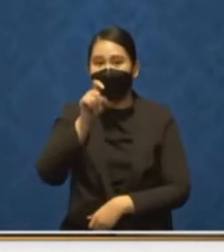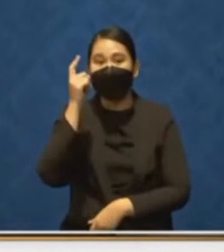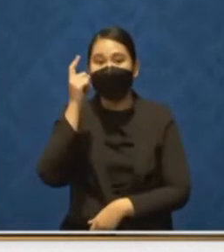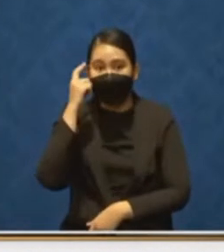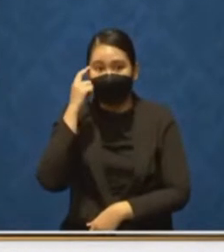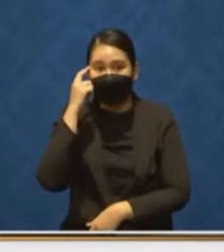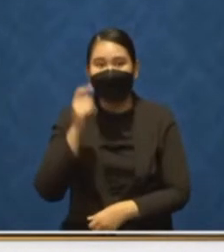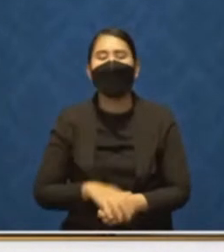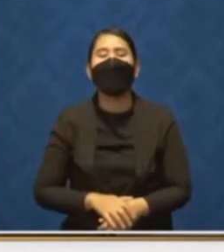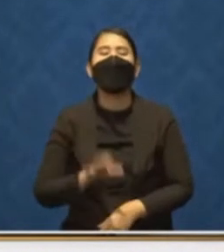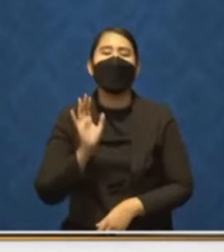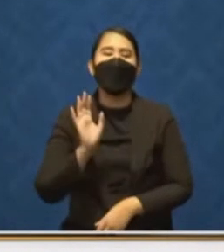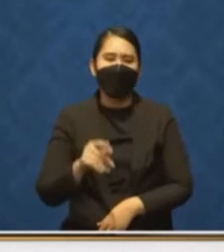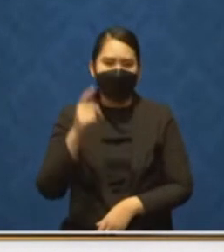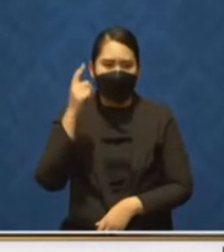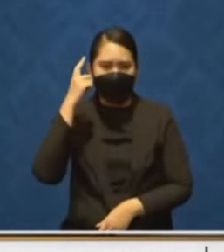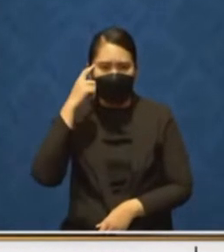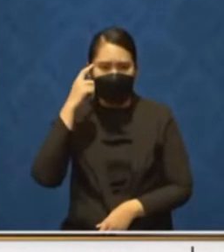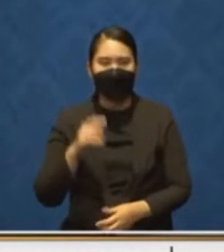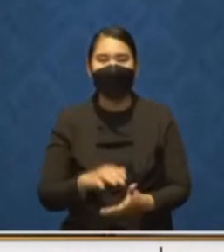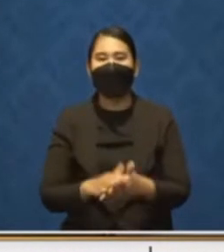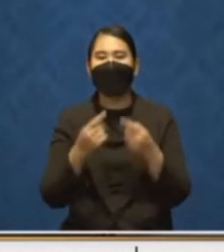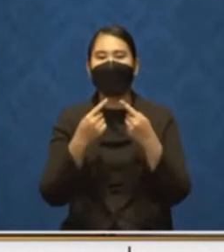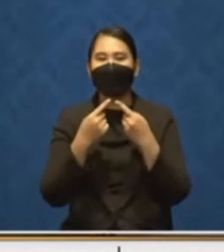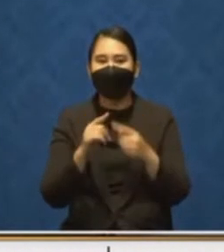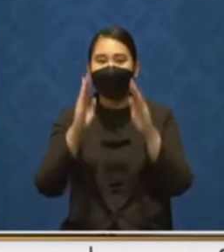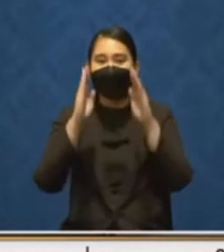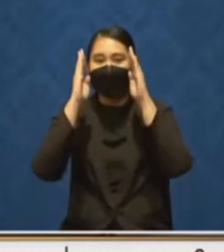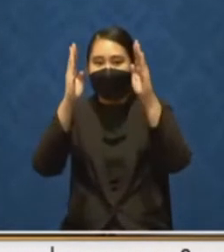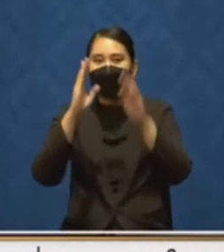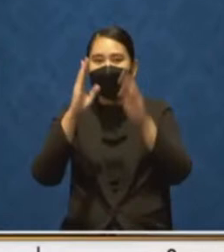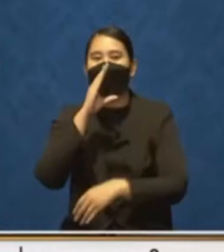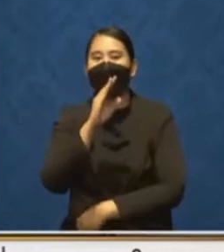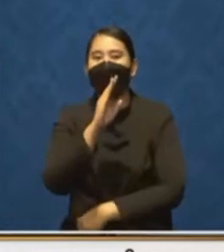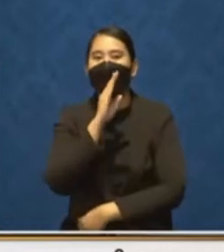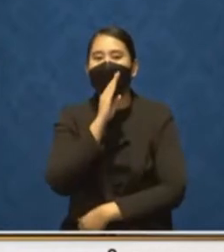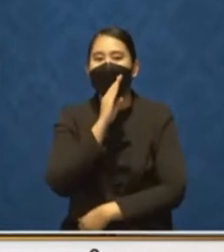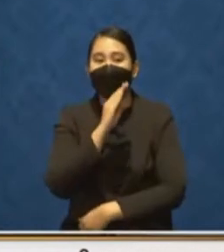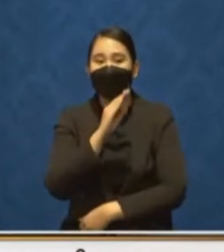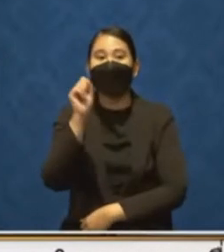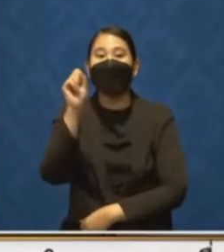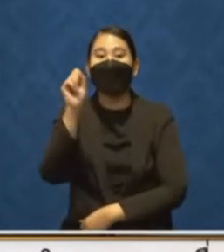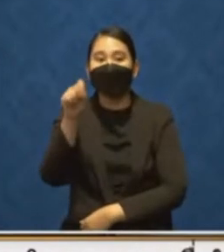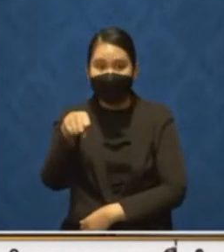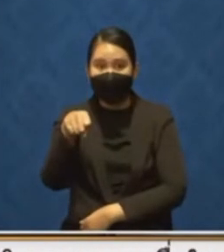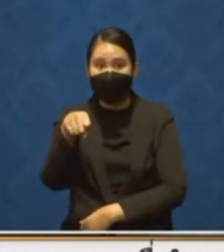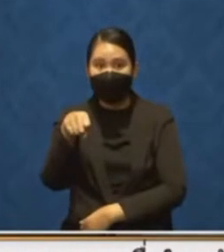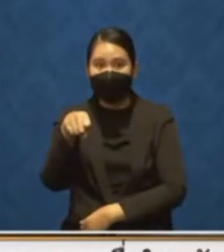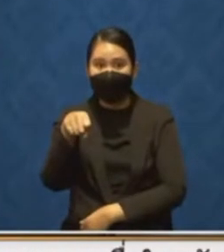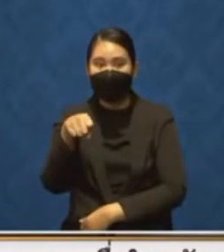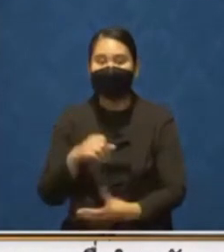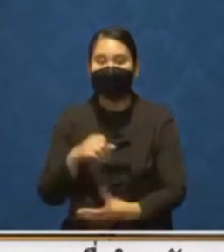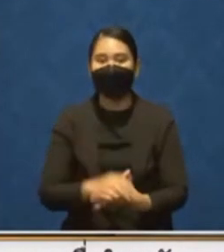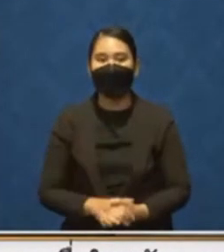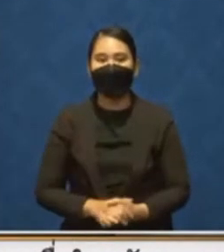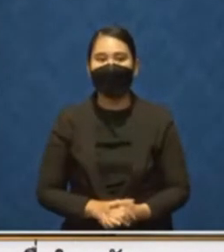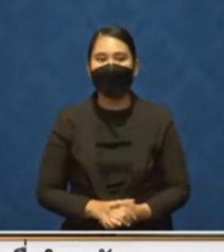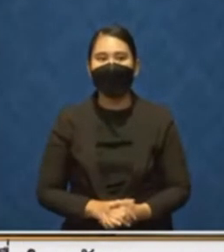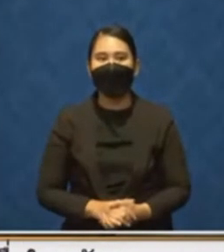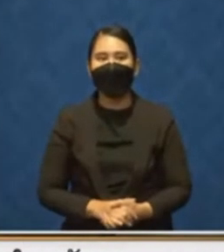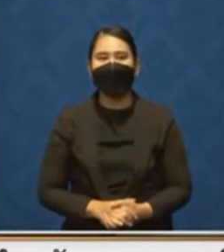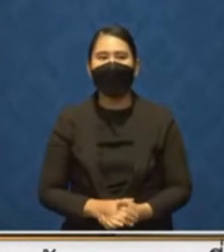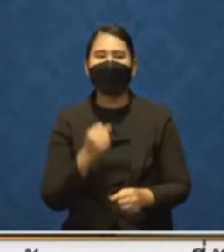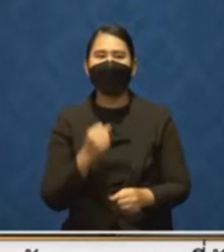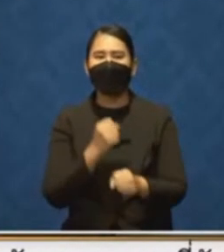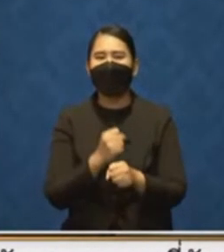รู้แต่ตั้งใจจะพูดเท็จต่างสภาหรือเปล่ามีอะไรกัน